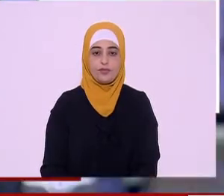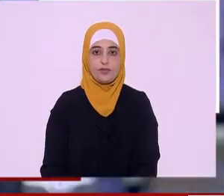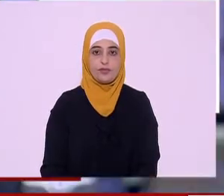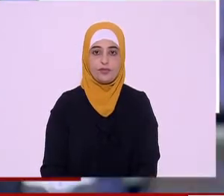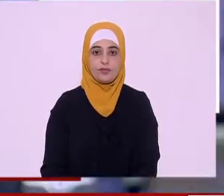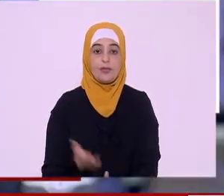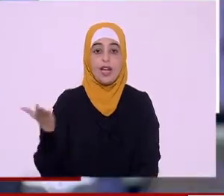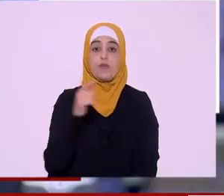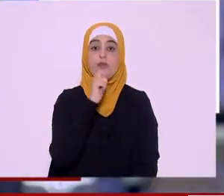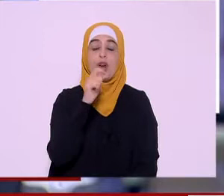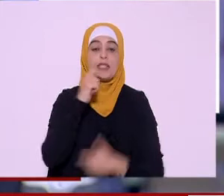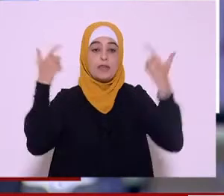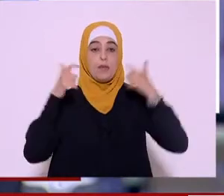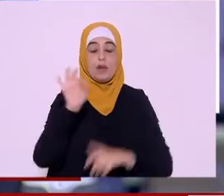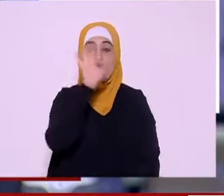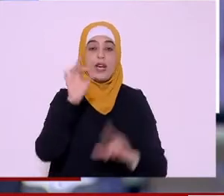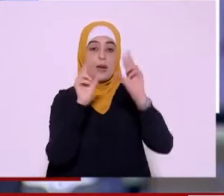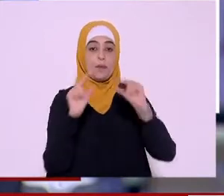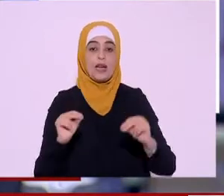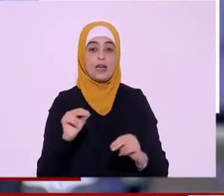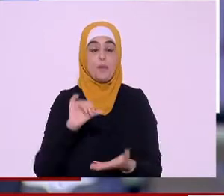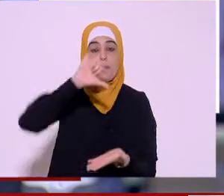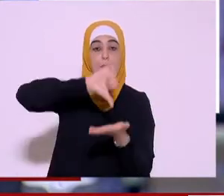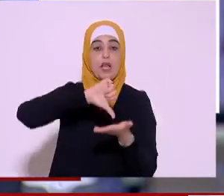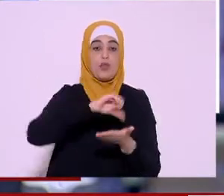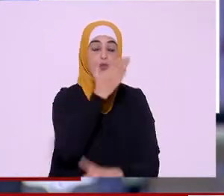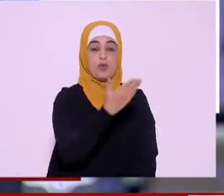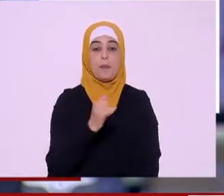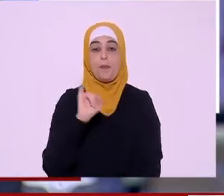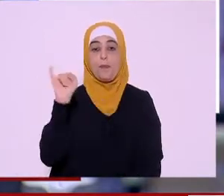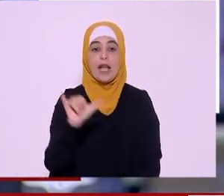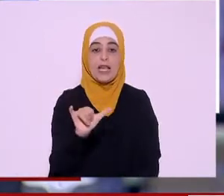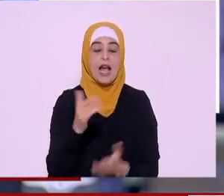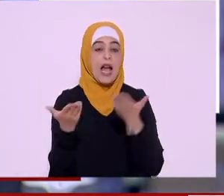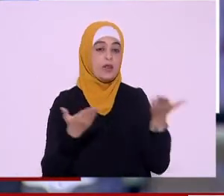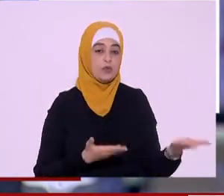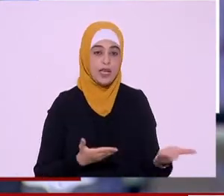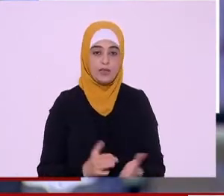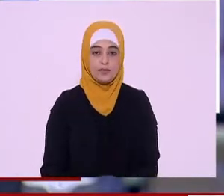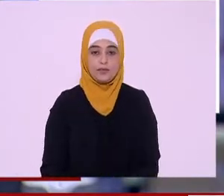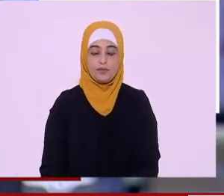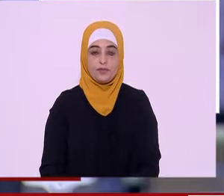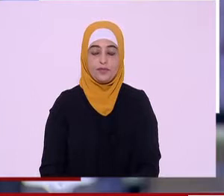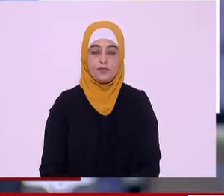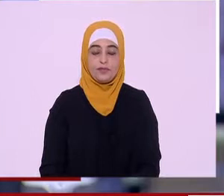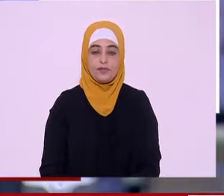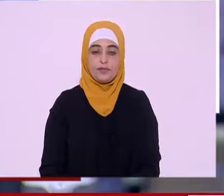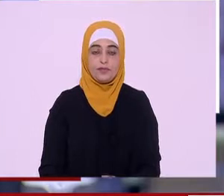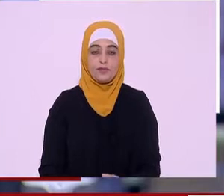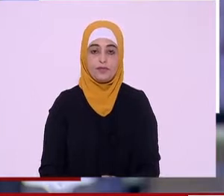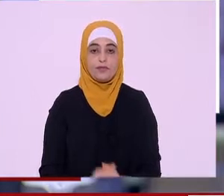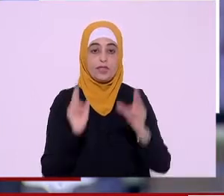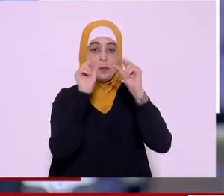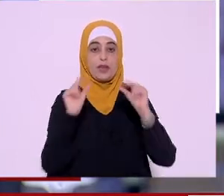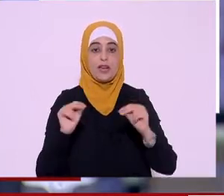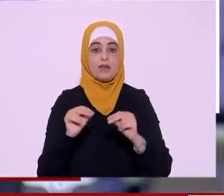الآن إلى مراسلة المملكة من لبنان من بيروت تحديدا، مراسلة المملكة مي عبد الله. مي، إذن لبنان من